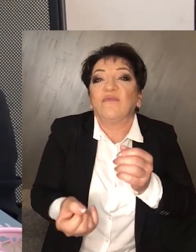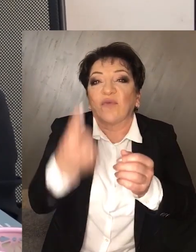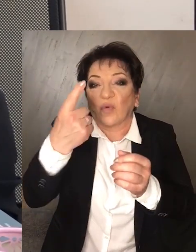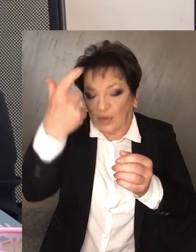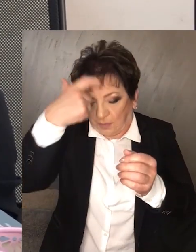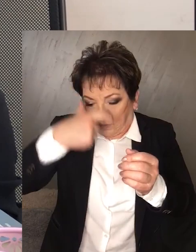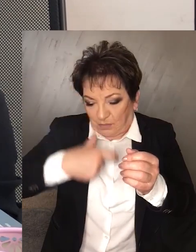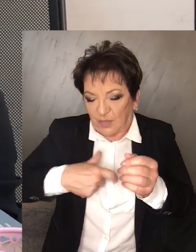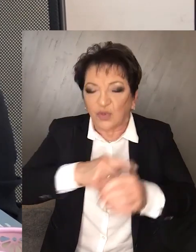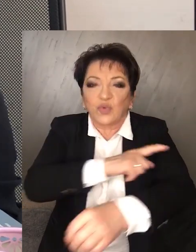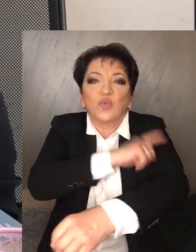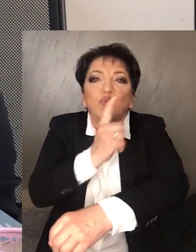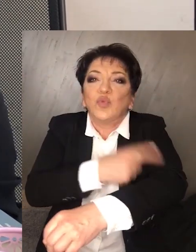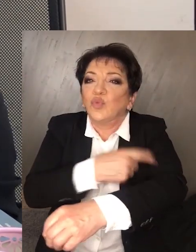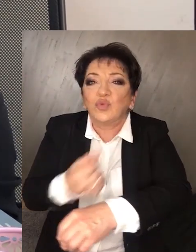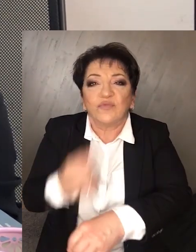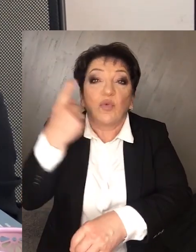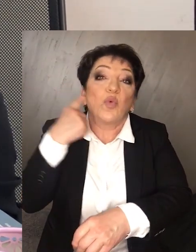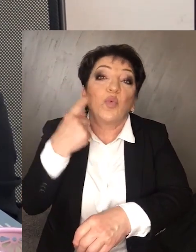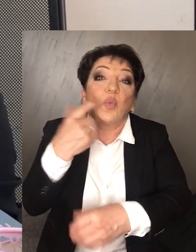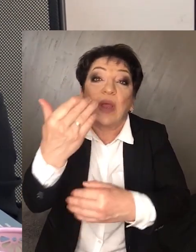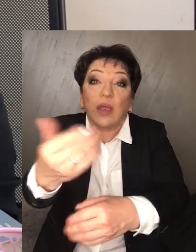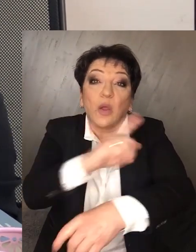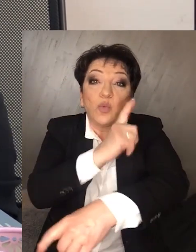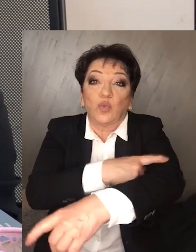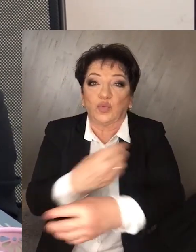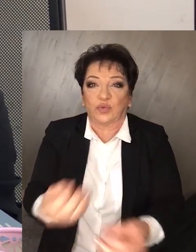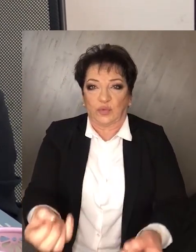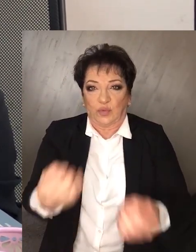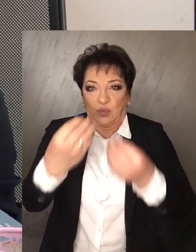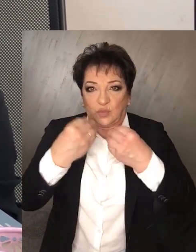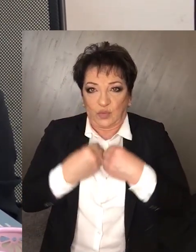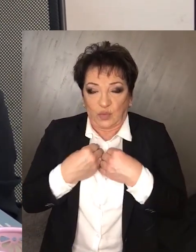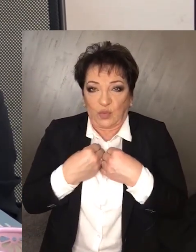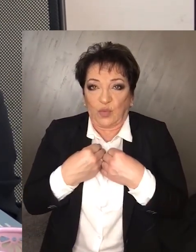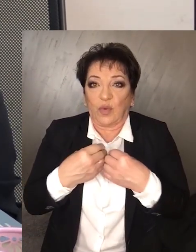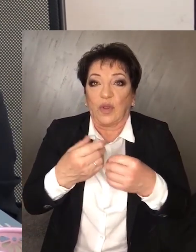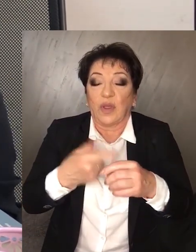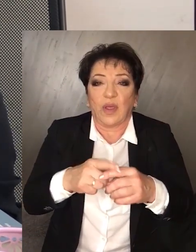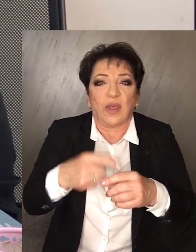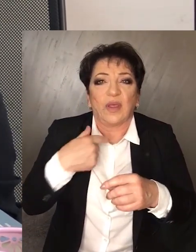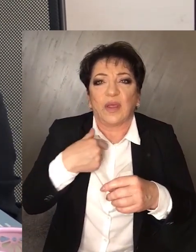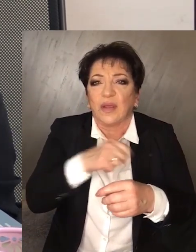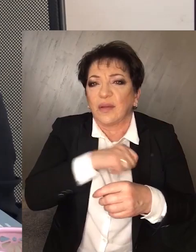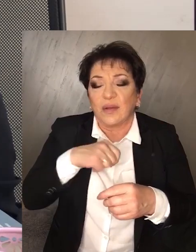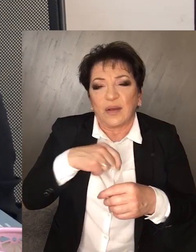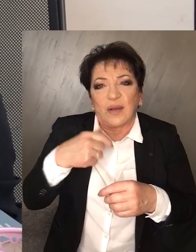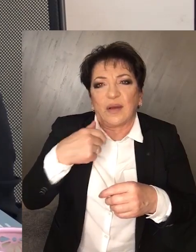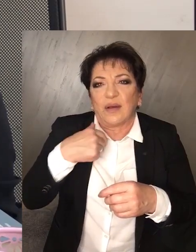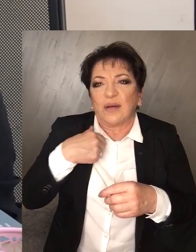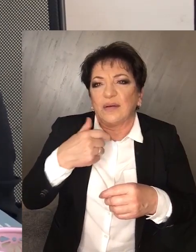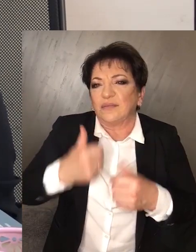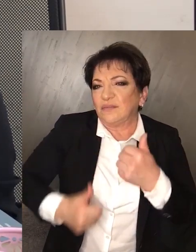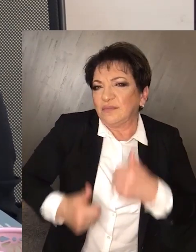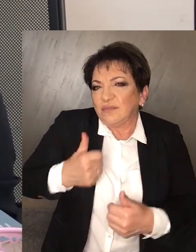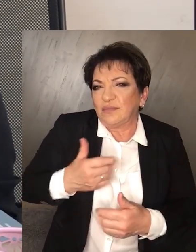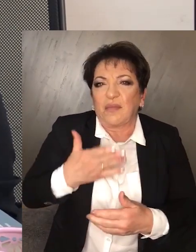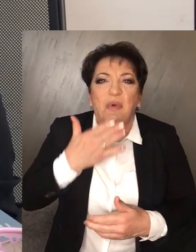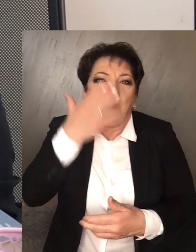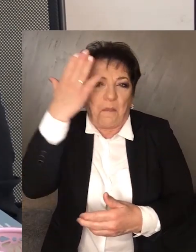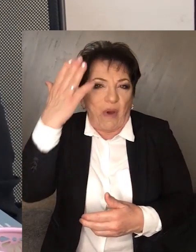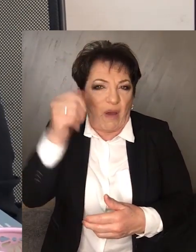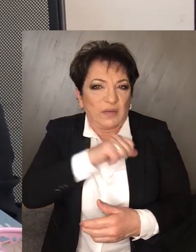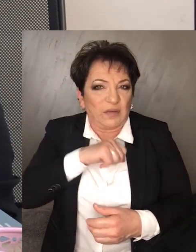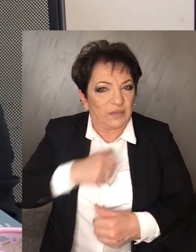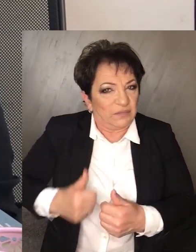Ես արդեն ասեցի այդ մասին, որ այդ էներգիան վերցնում եմ իրանցից, գիտեք, չգիտեմ, գուցե